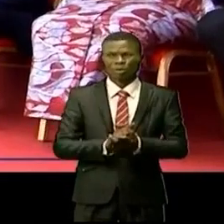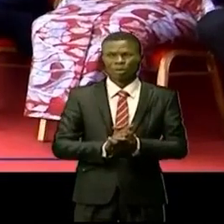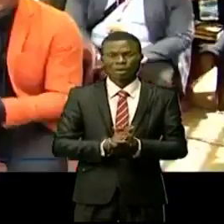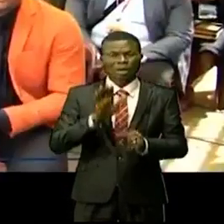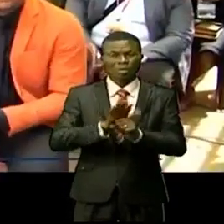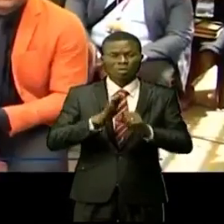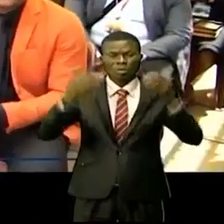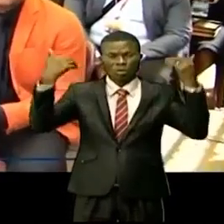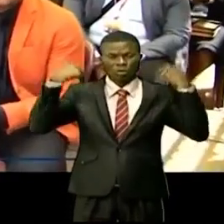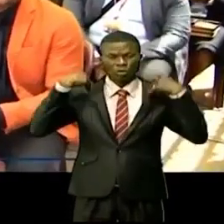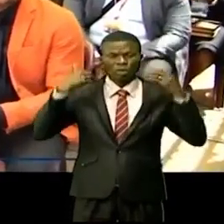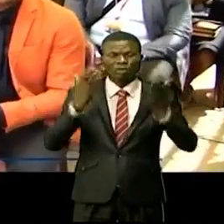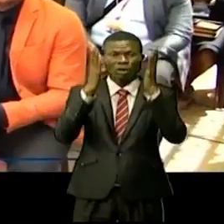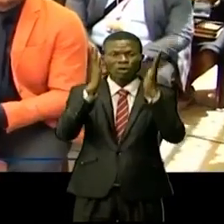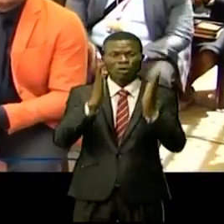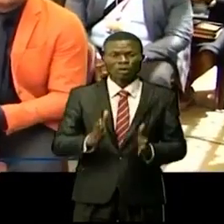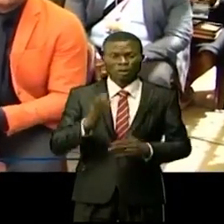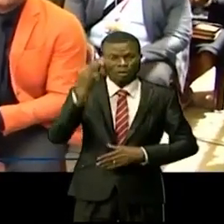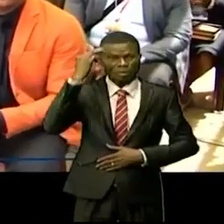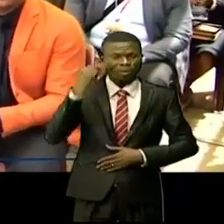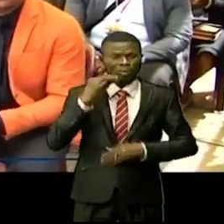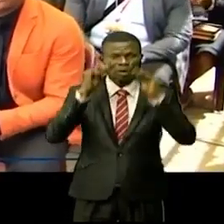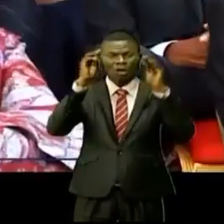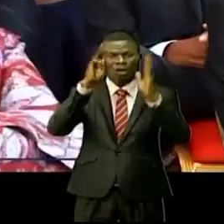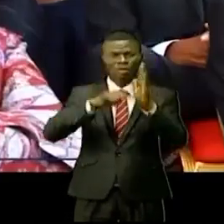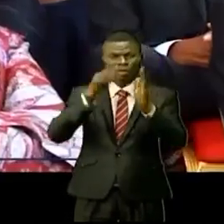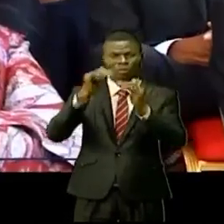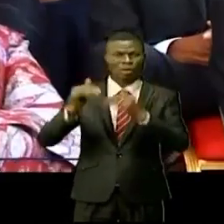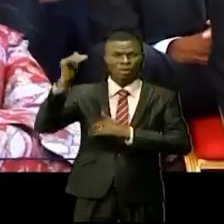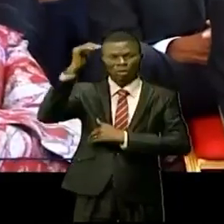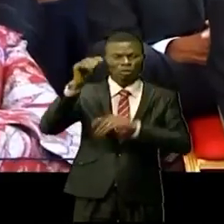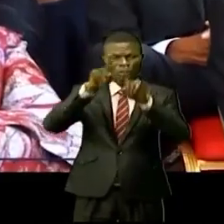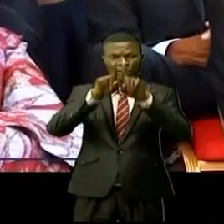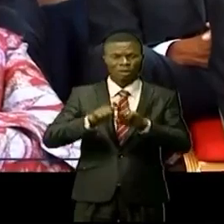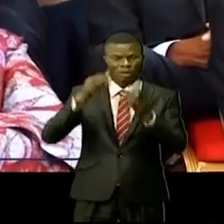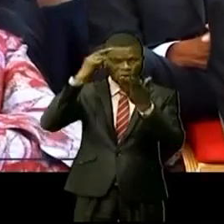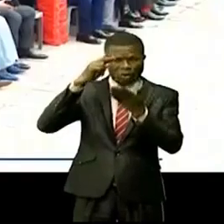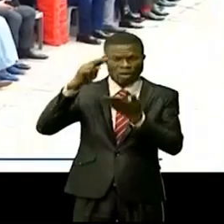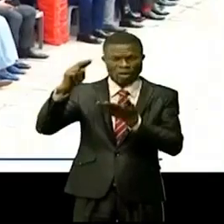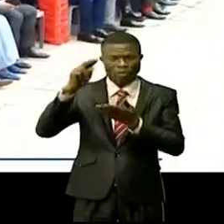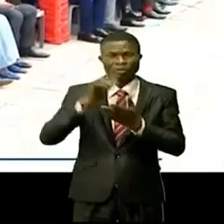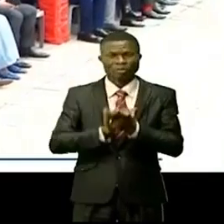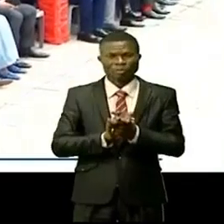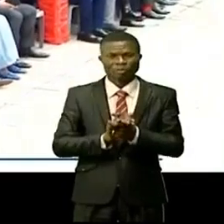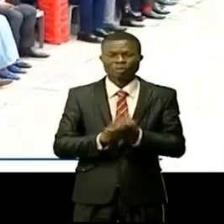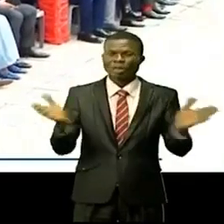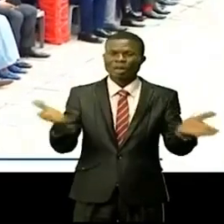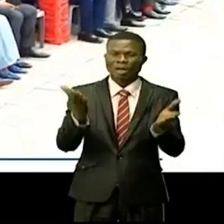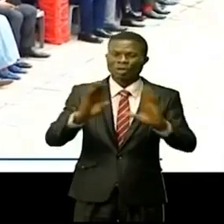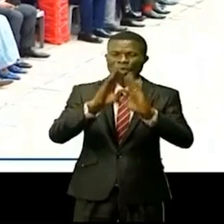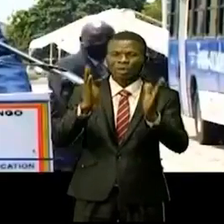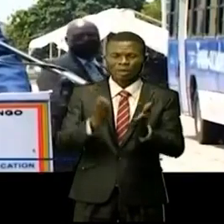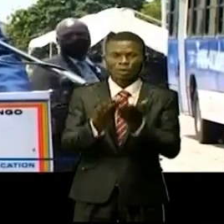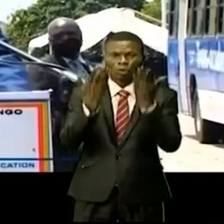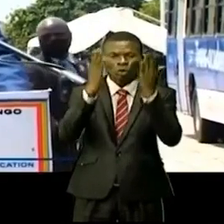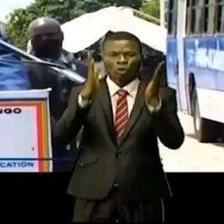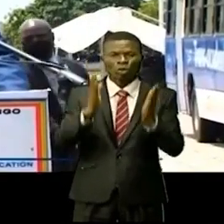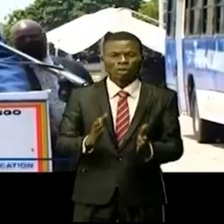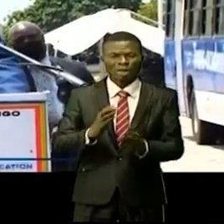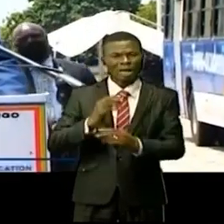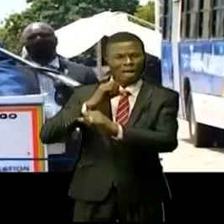représentants d'étudiants, le ministre de l'Enseignement supérieur et universitaire, Moïse Ndzangui, a exhorté les bénéficiaires à une